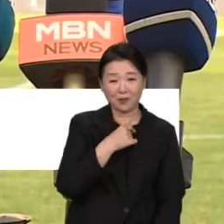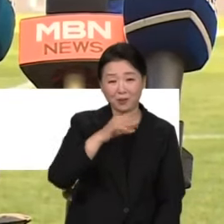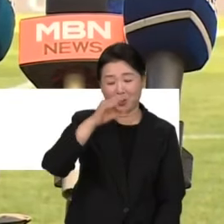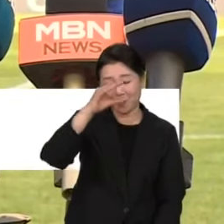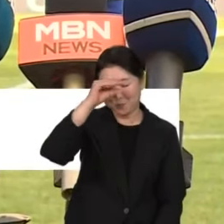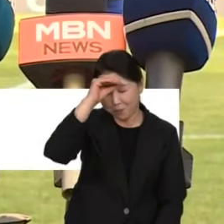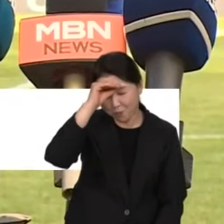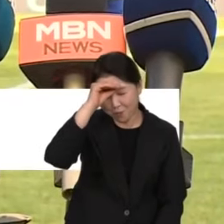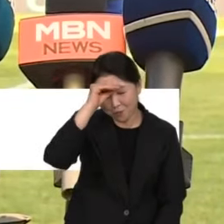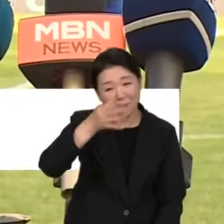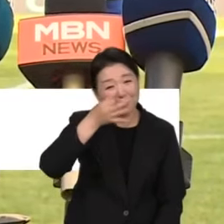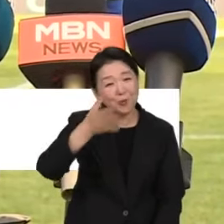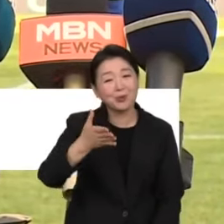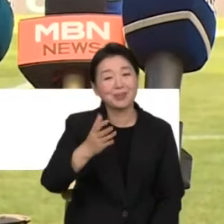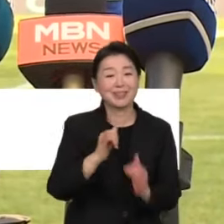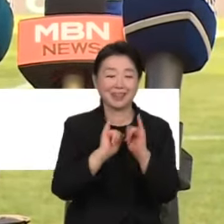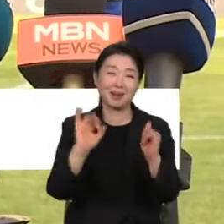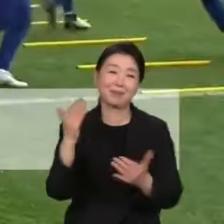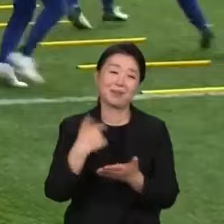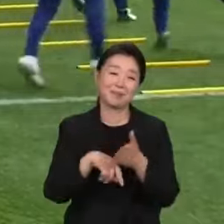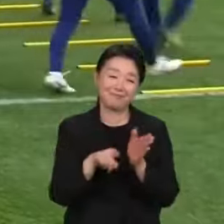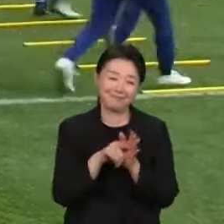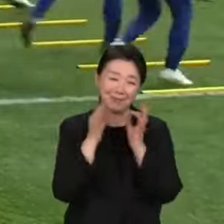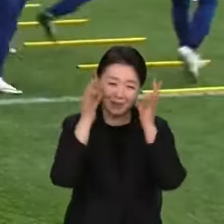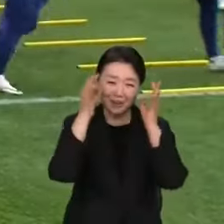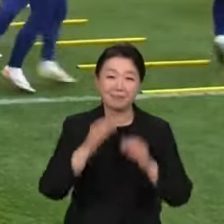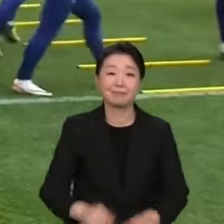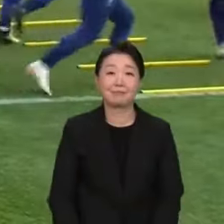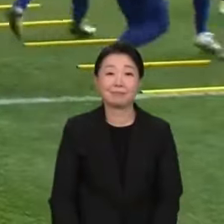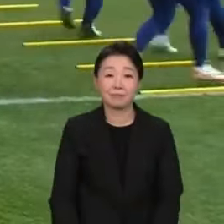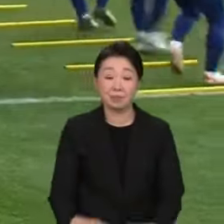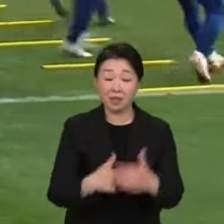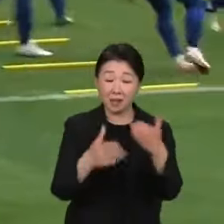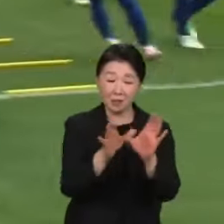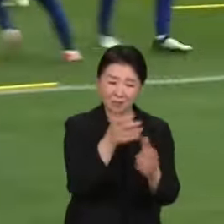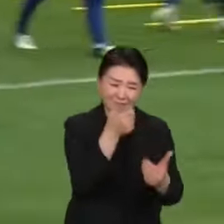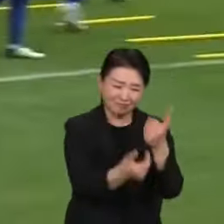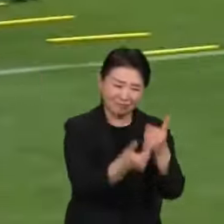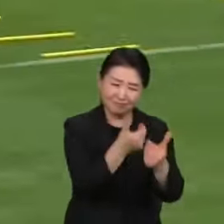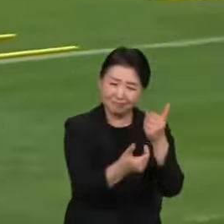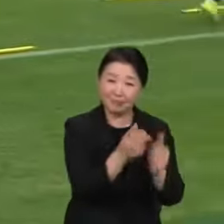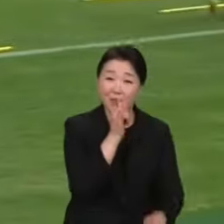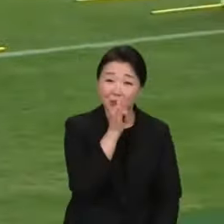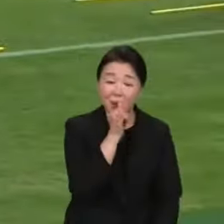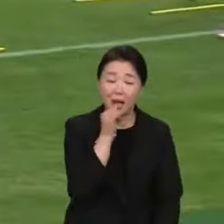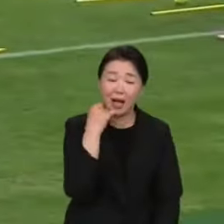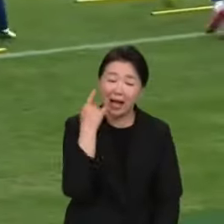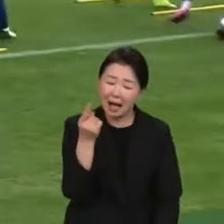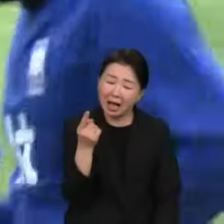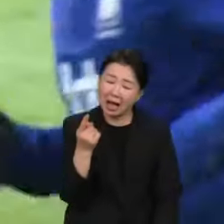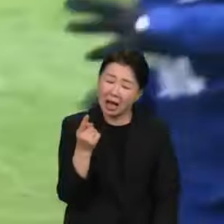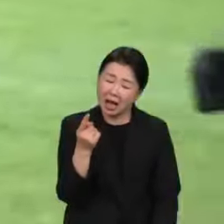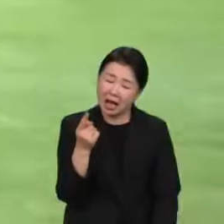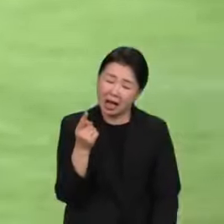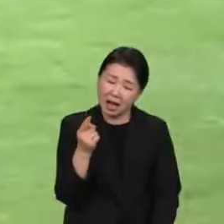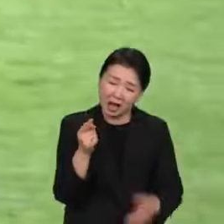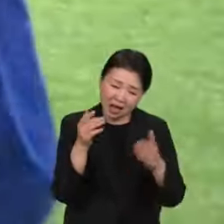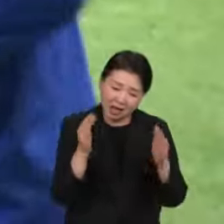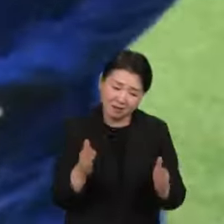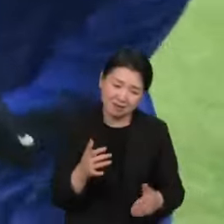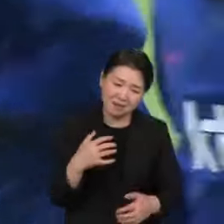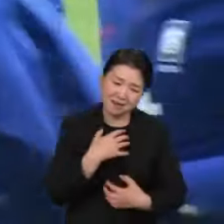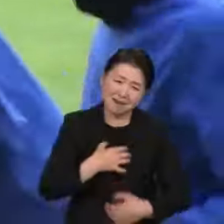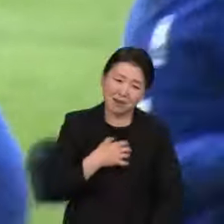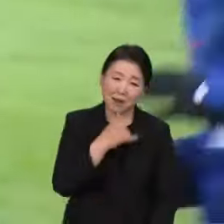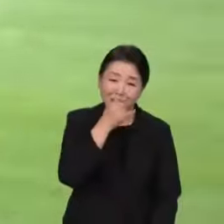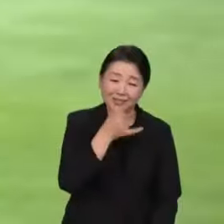모범적인 사람이 될 수 있도록 대표팀 분이라는 꼬리표와 함께 한달 넘게 시달렸던 우리 축구는 다시